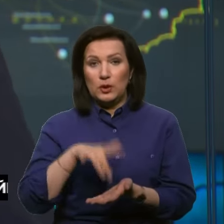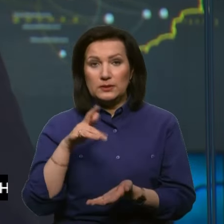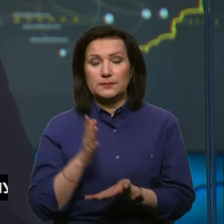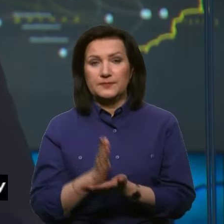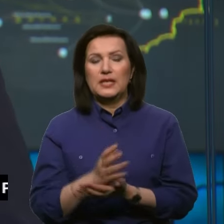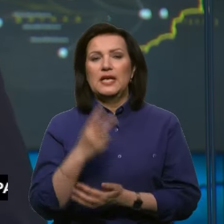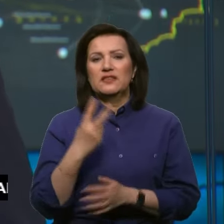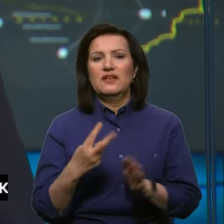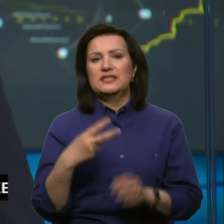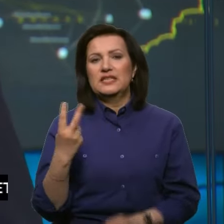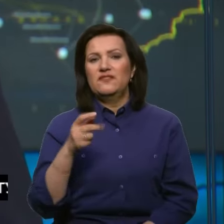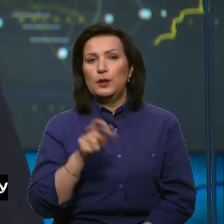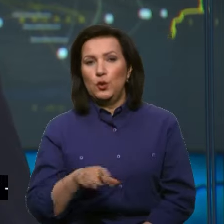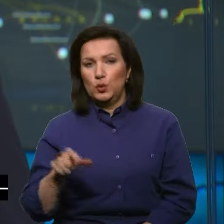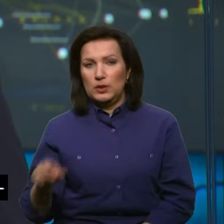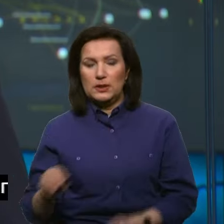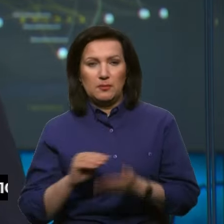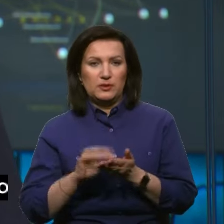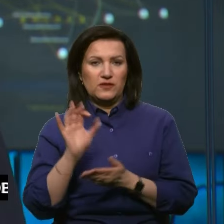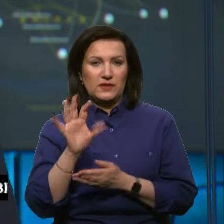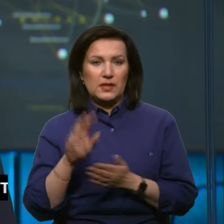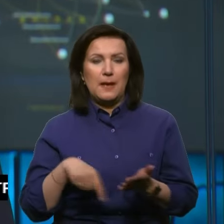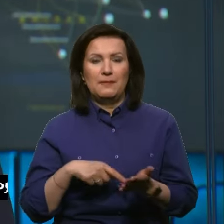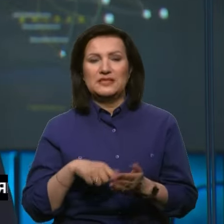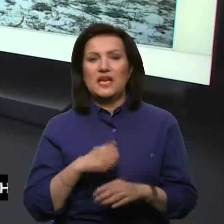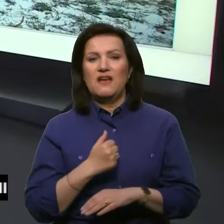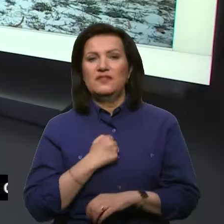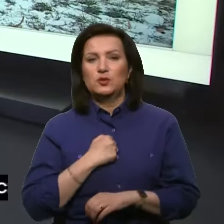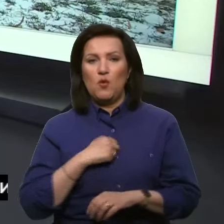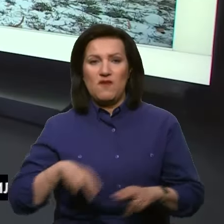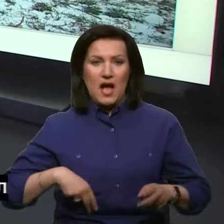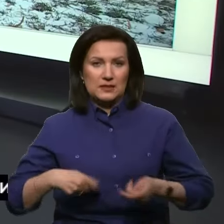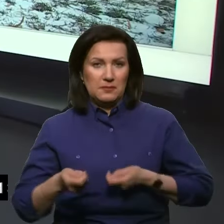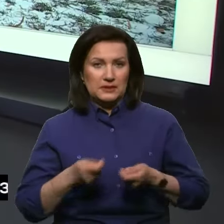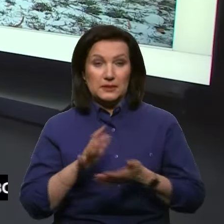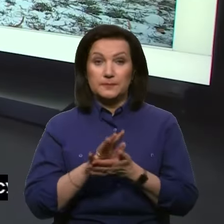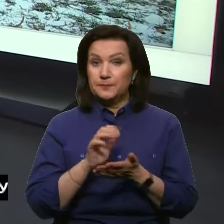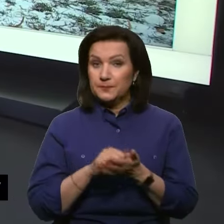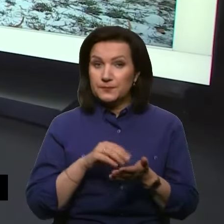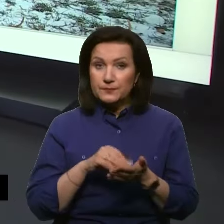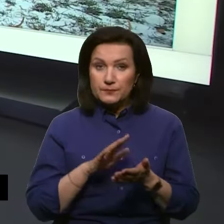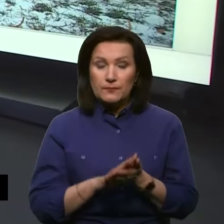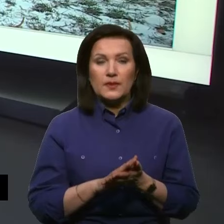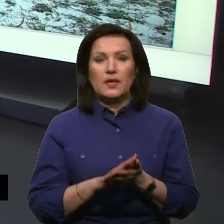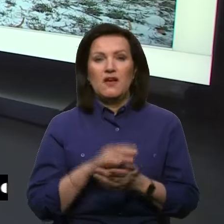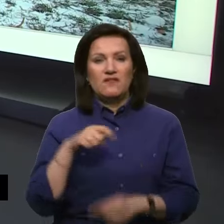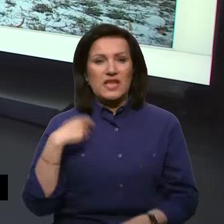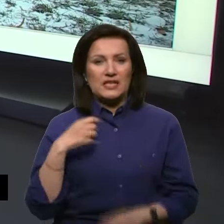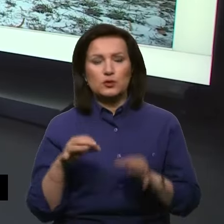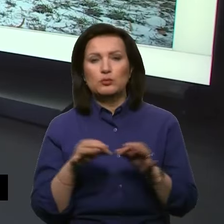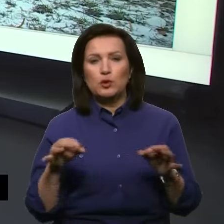дістали 22 людини, пише у телеграмі міська військова адміністрація. Пошкодження зафіксували у